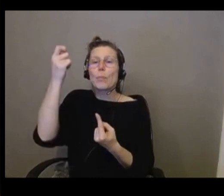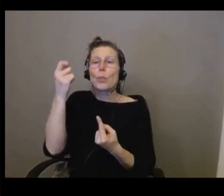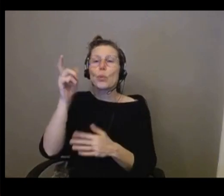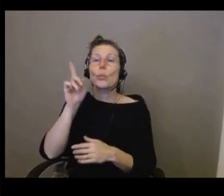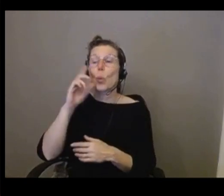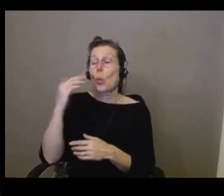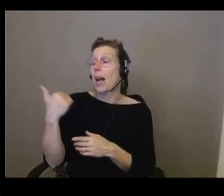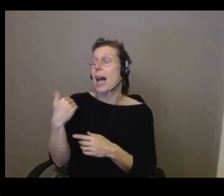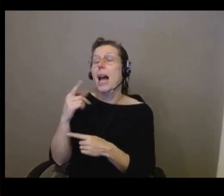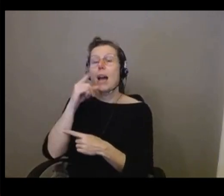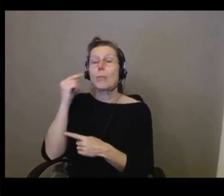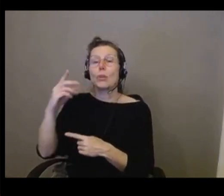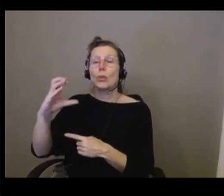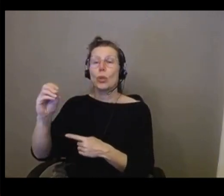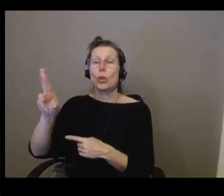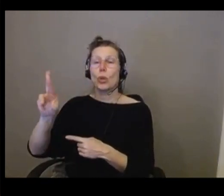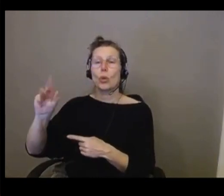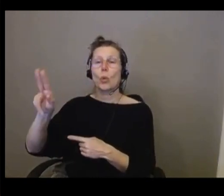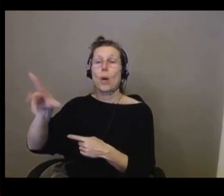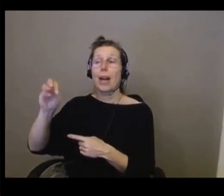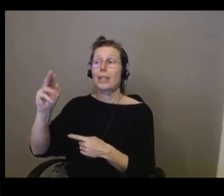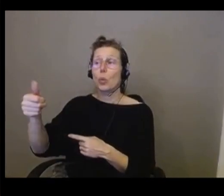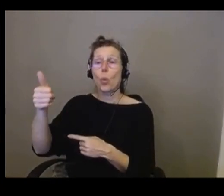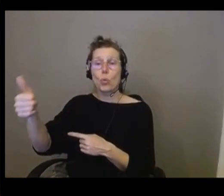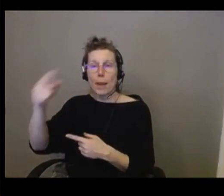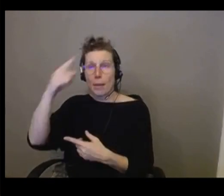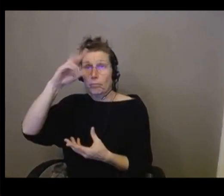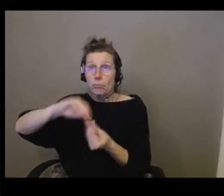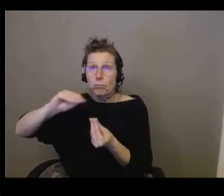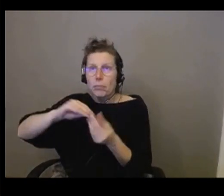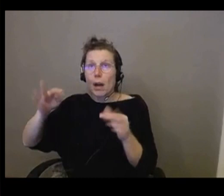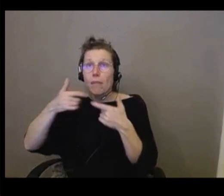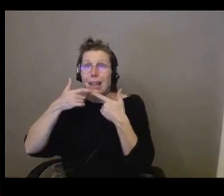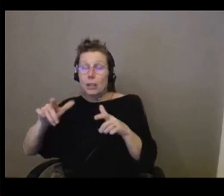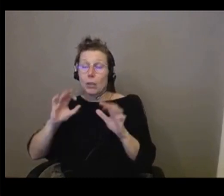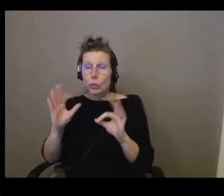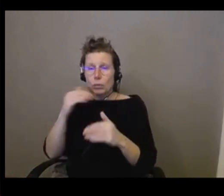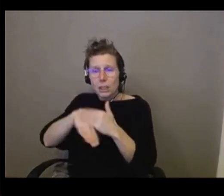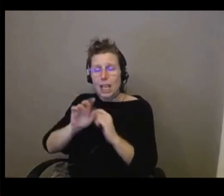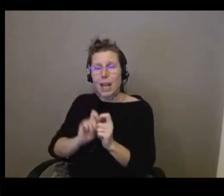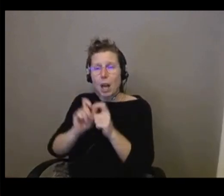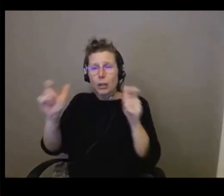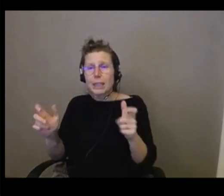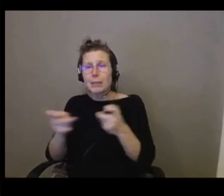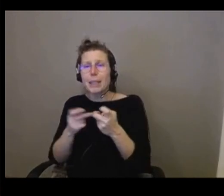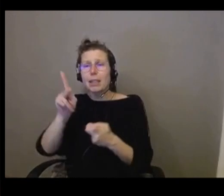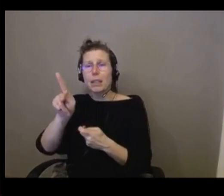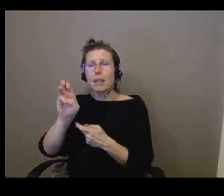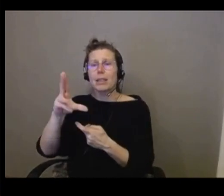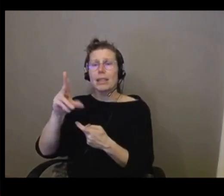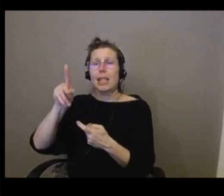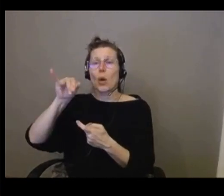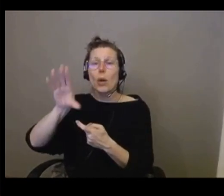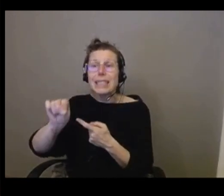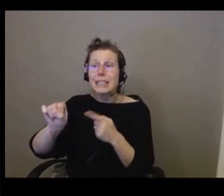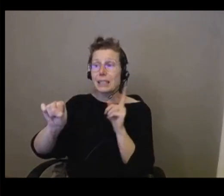justement de l'accessibilité. Est-ce que dans une entreprise comme Keolis, on nous pose la question, on prévoit d'accueillir peut-être plusieurs fauteuils roulants dans un même bus?